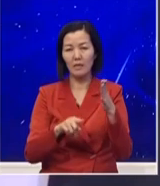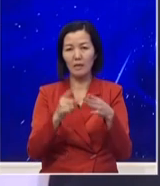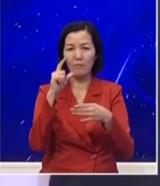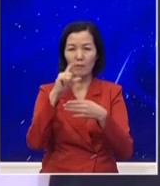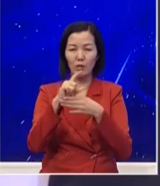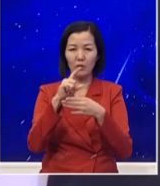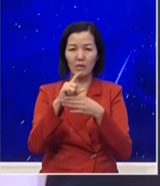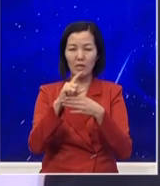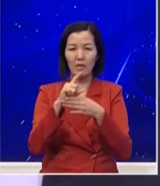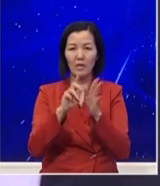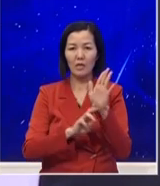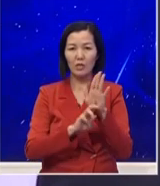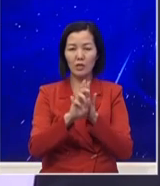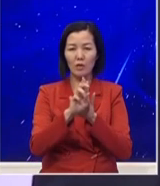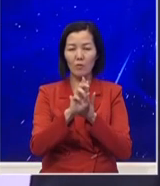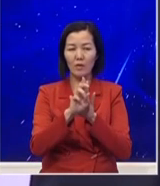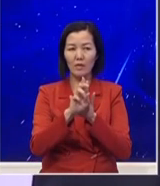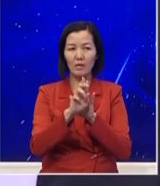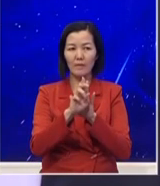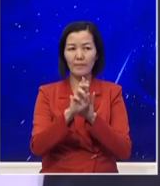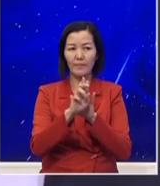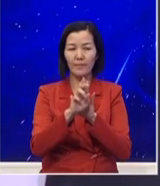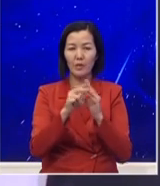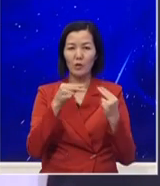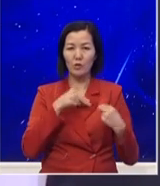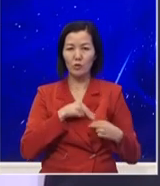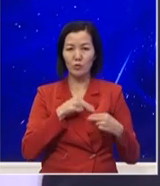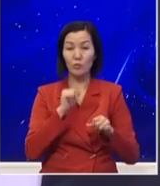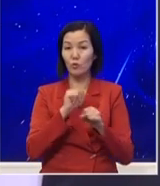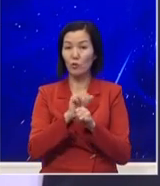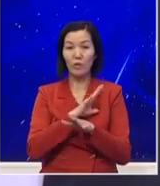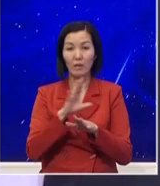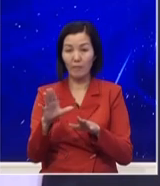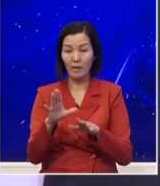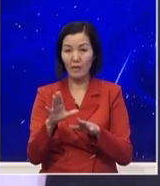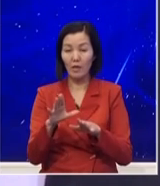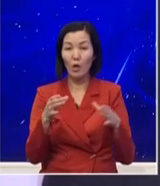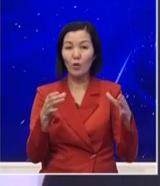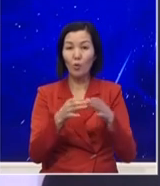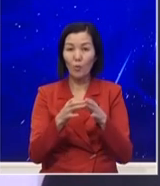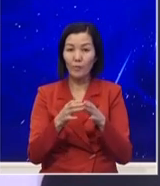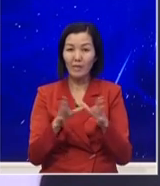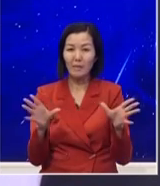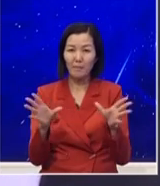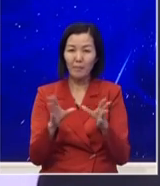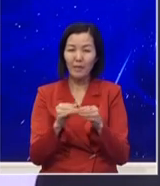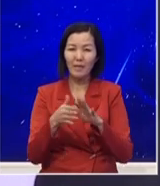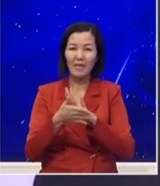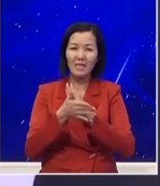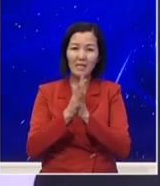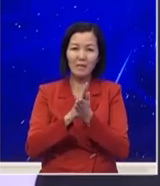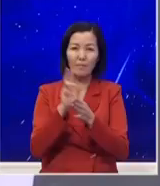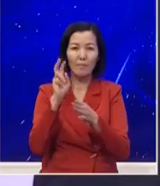мешіттер, шіркеулер ол жерге жұмыс тоқтатпайды, бірақ топтасқанға